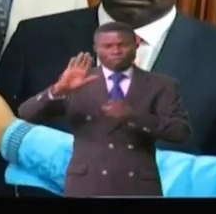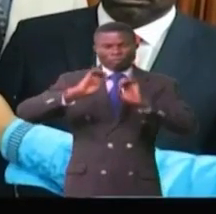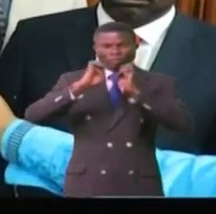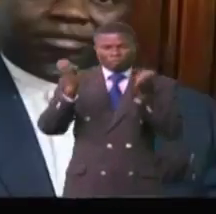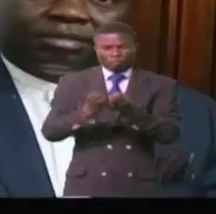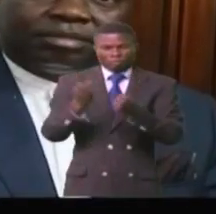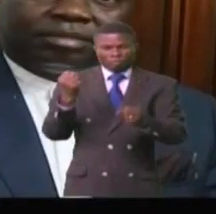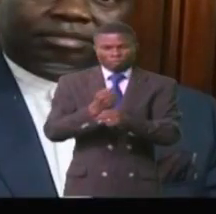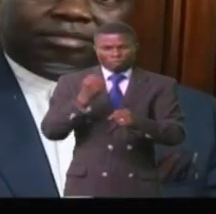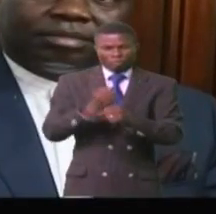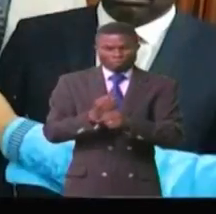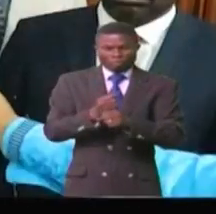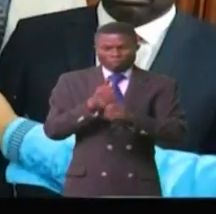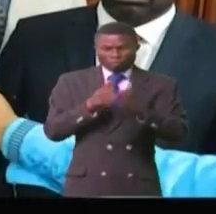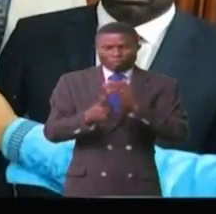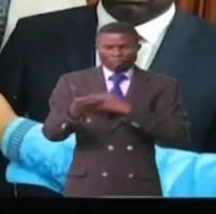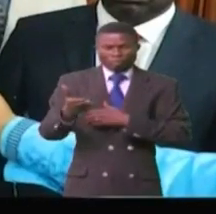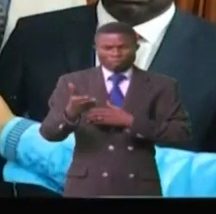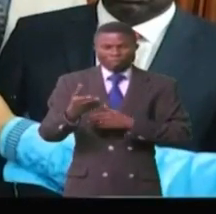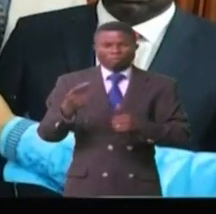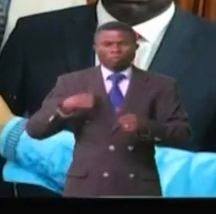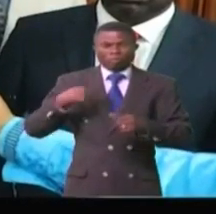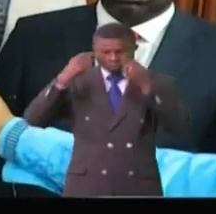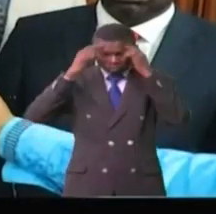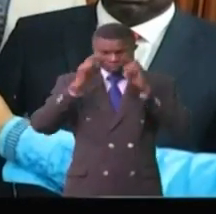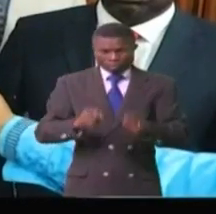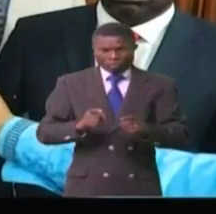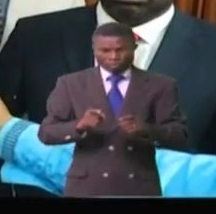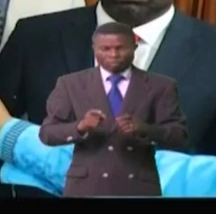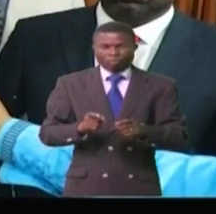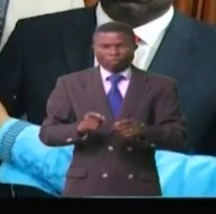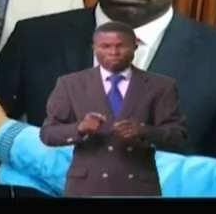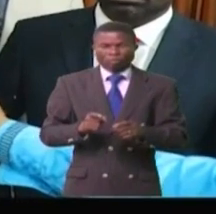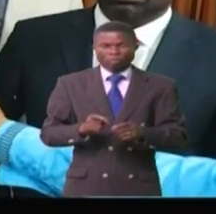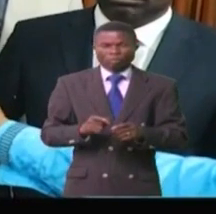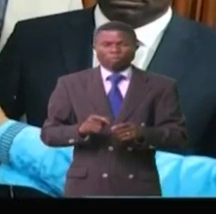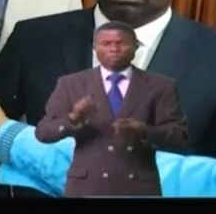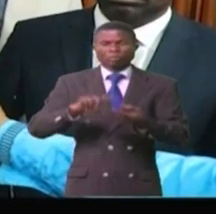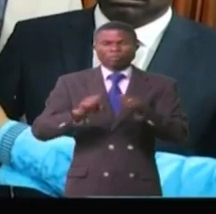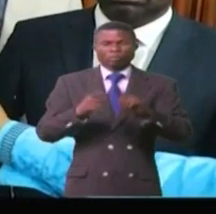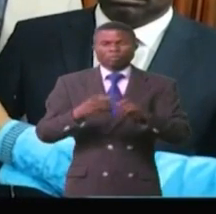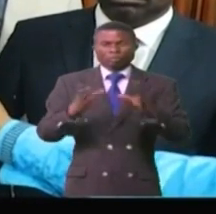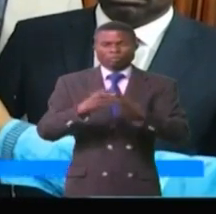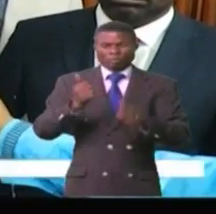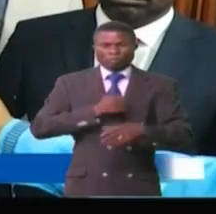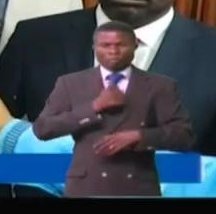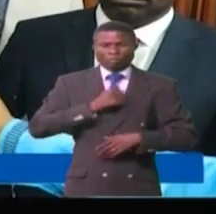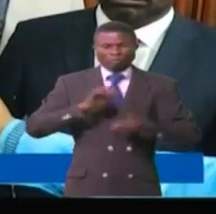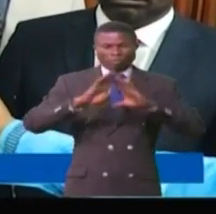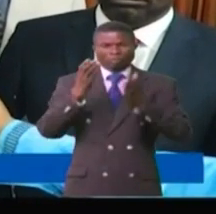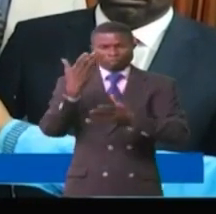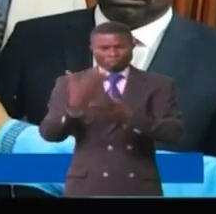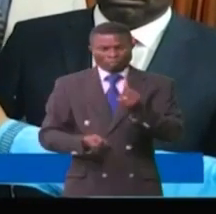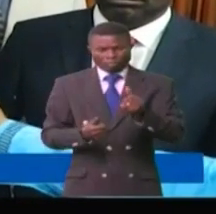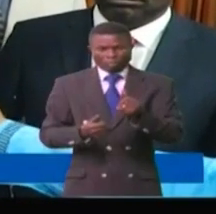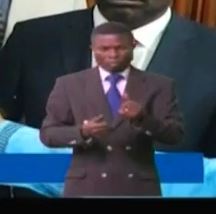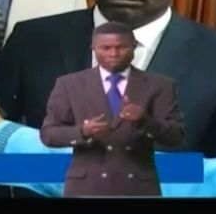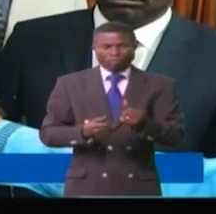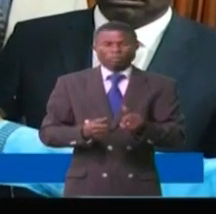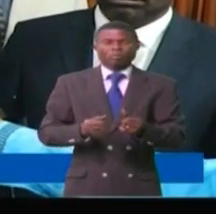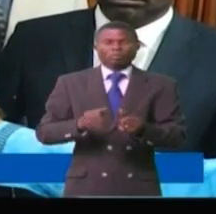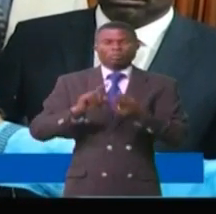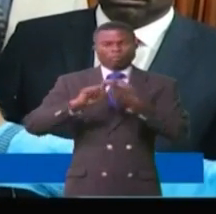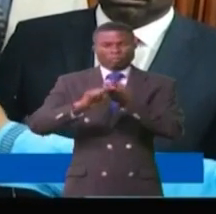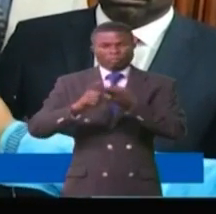son pouvoir discrétionnaire. Nous tenons à réitérer, et mes collègues et moi-même, et ceux qui ne sont pas là, réitérer notre